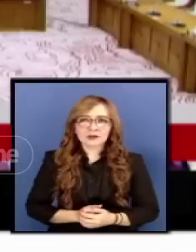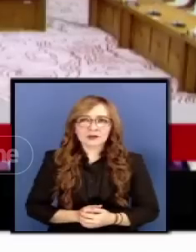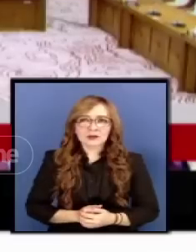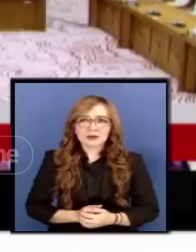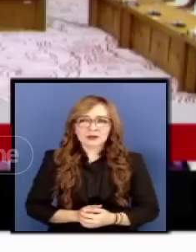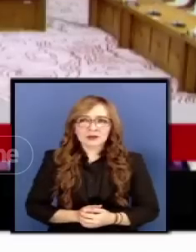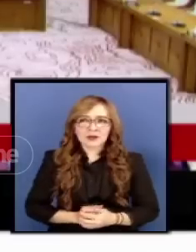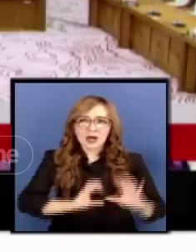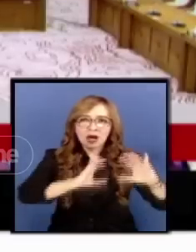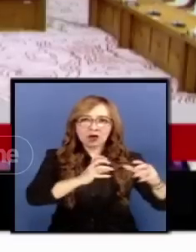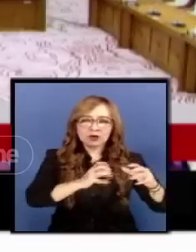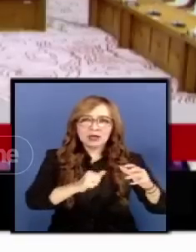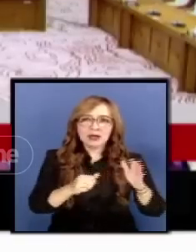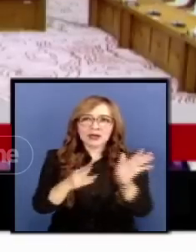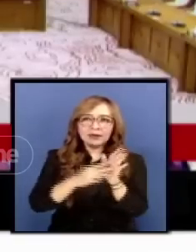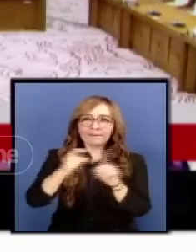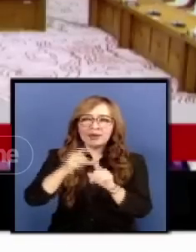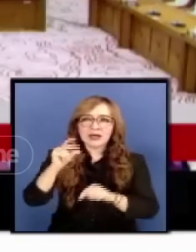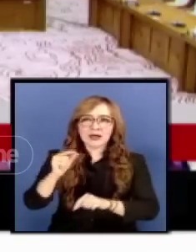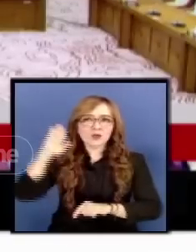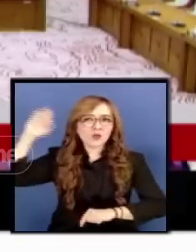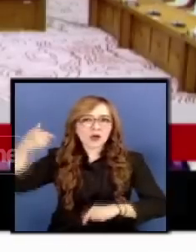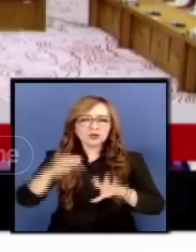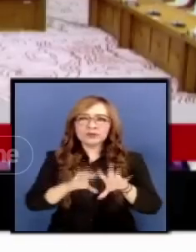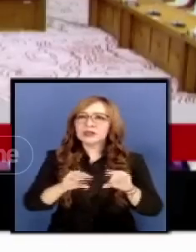bekerja termasuk ketika melakukan